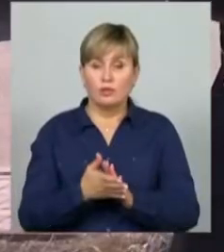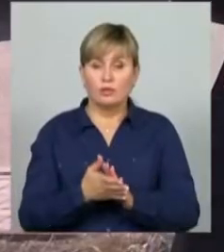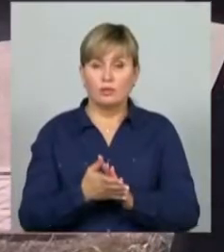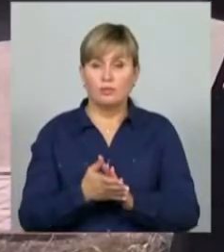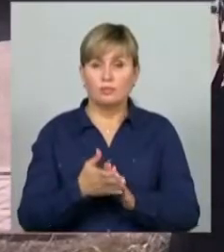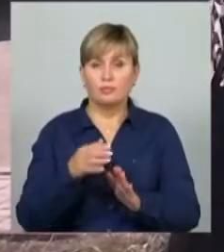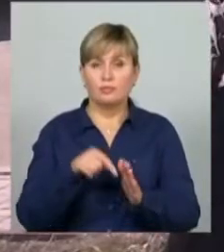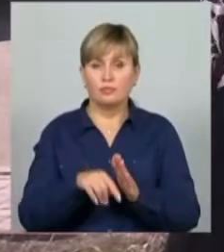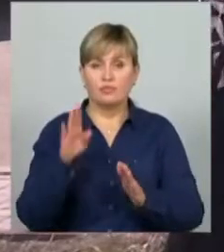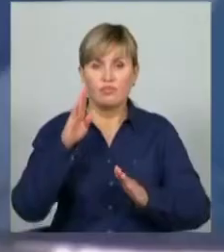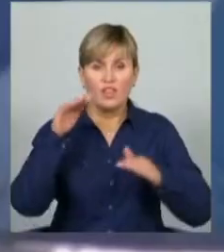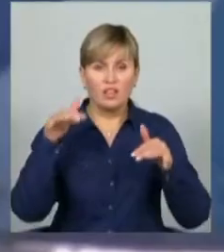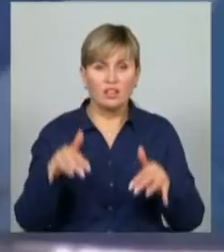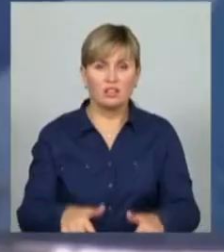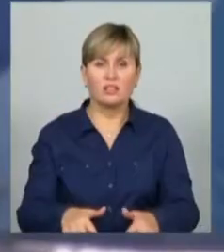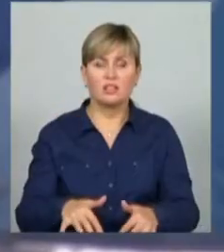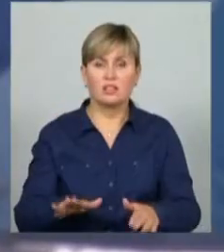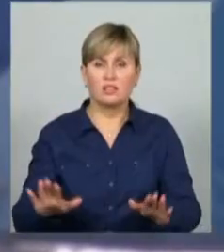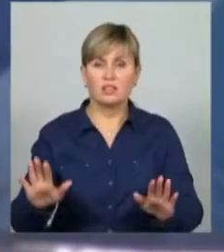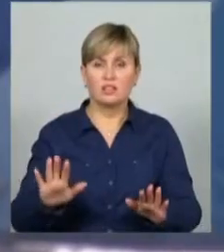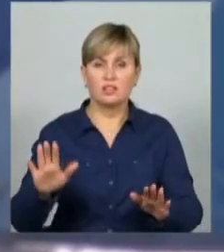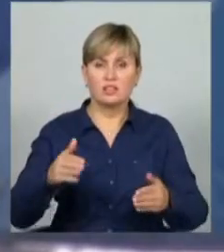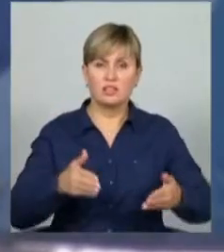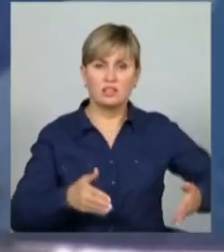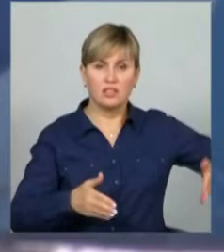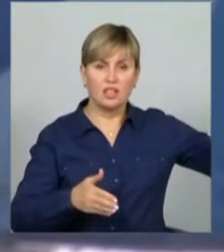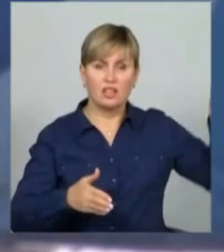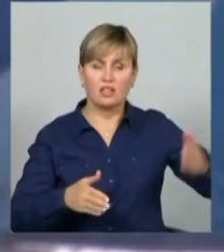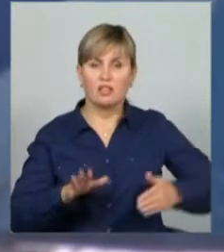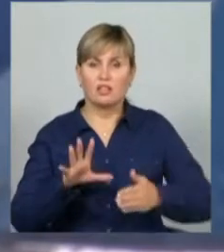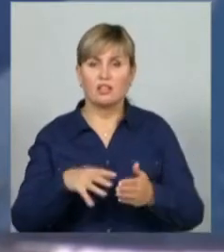там залито все водой, на стенах в квартирах до сих пор еще